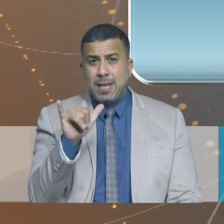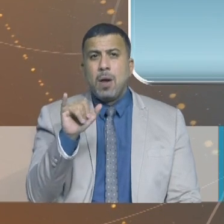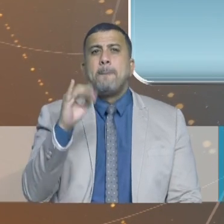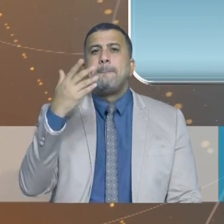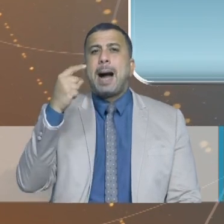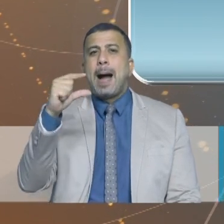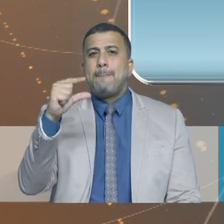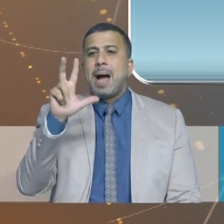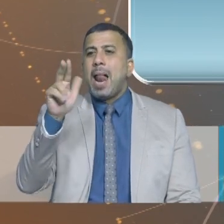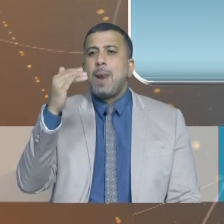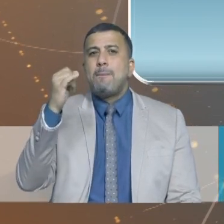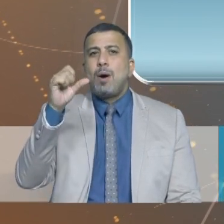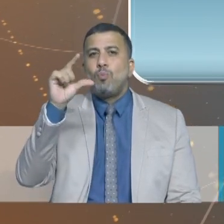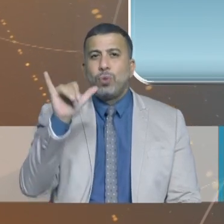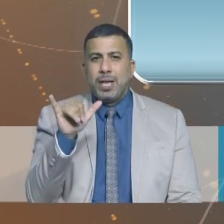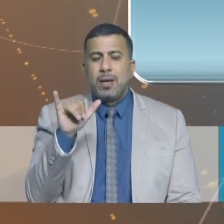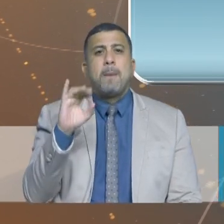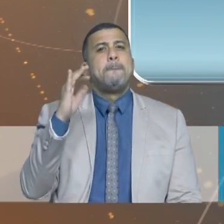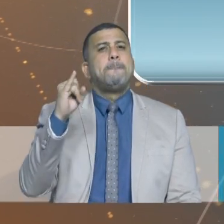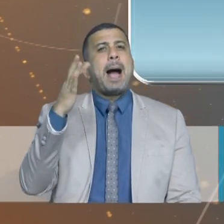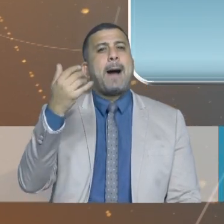ومحمد حسن محمد المحودية